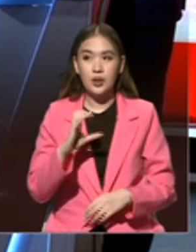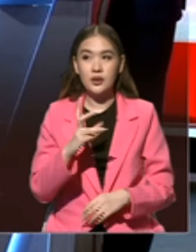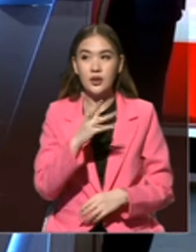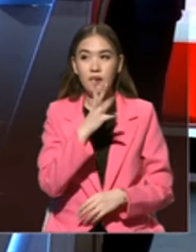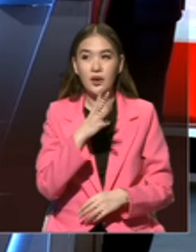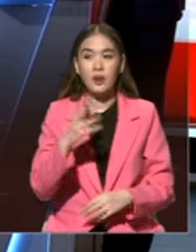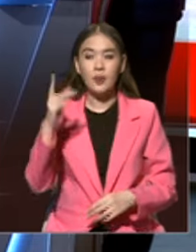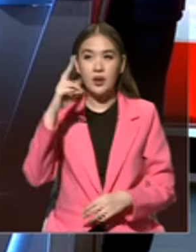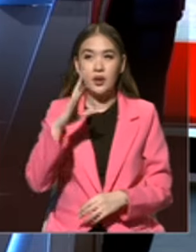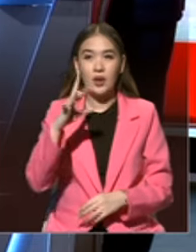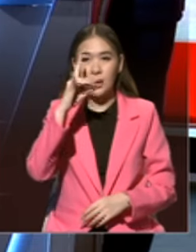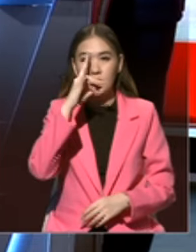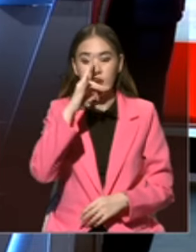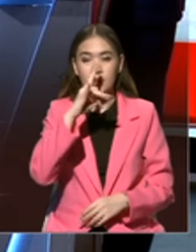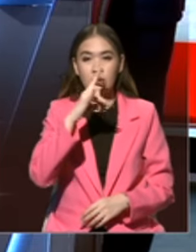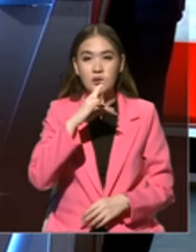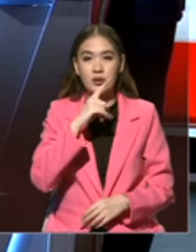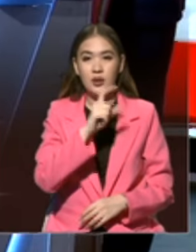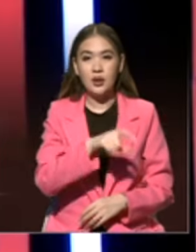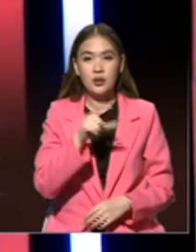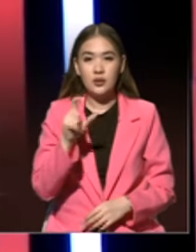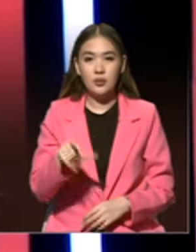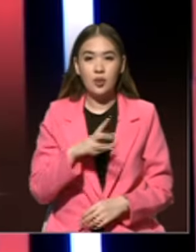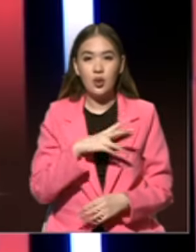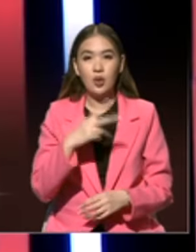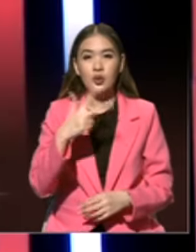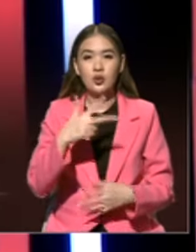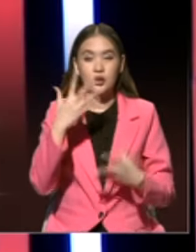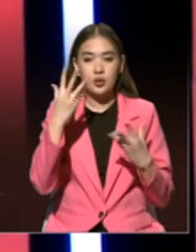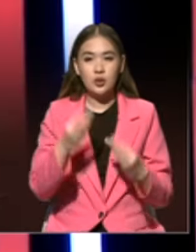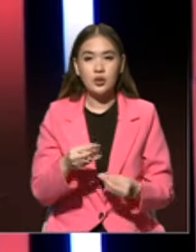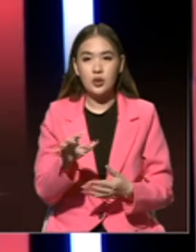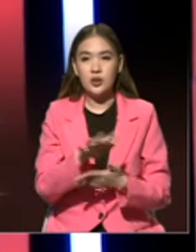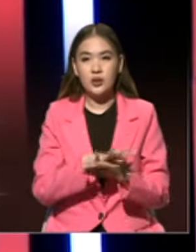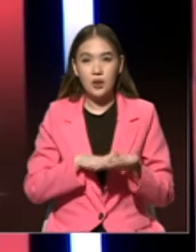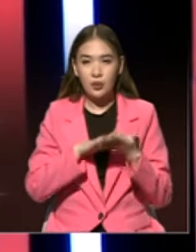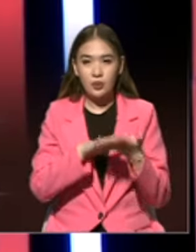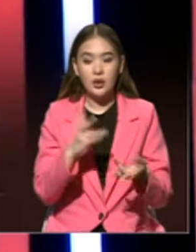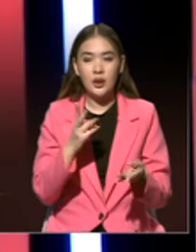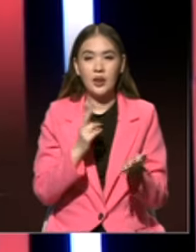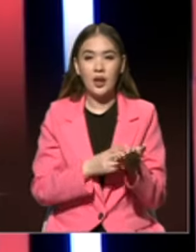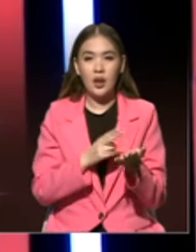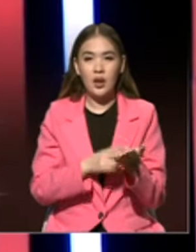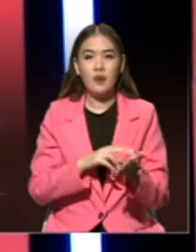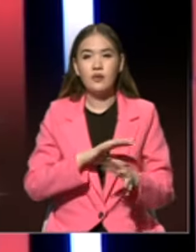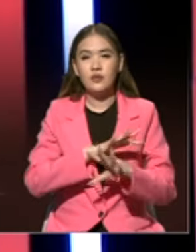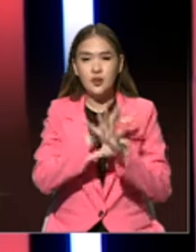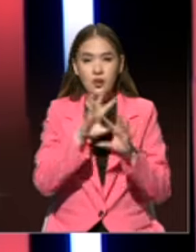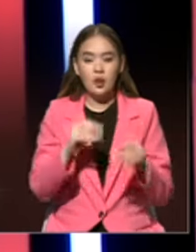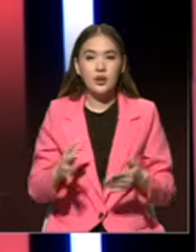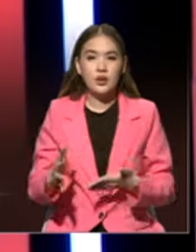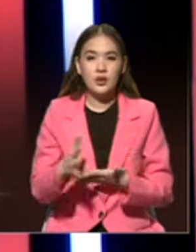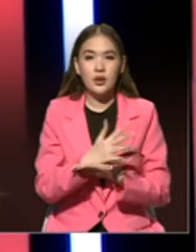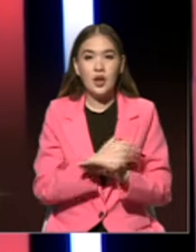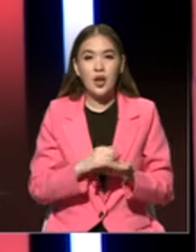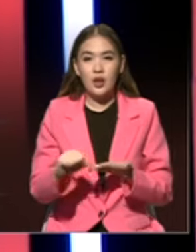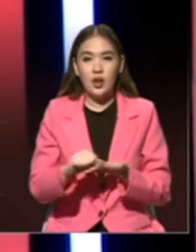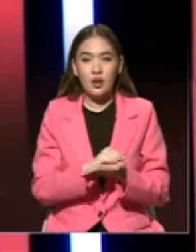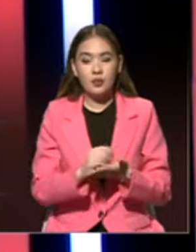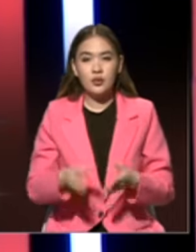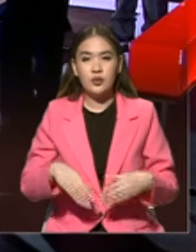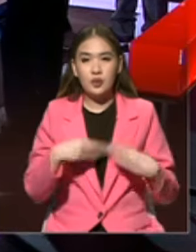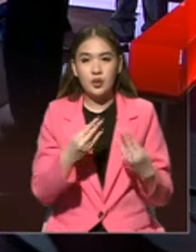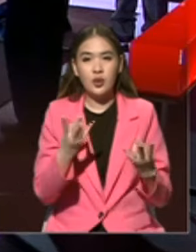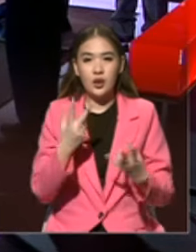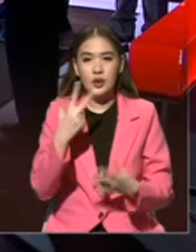білесіз, азаматтар 30 күннің ішінде арызын түсіріп үлгеру керек, жаңағы дәлелін беріп үлгеру керек, бүкіл деректерді жинап апарып беру керек. 30